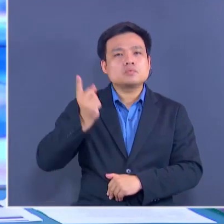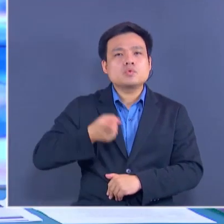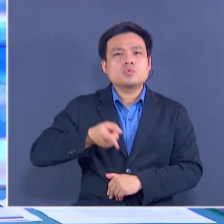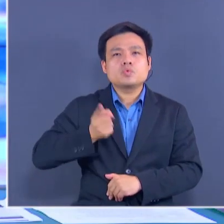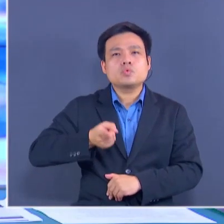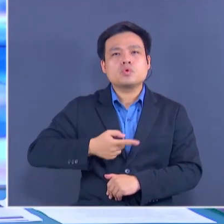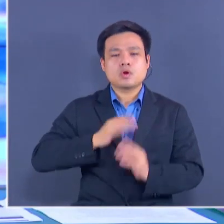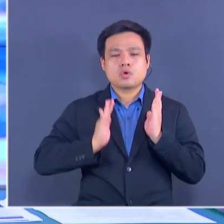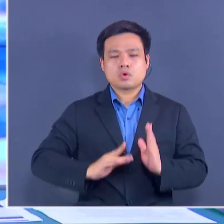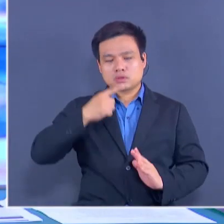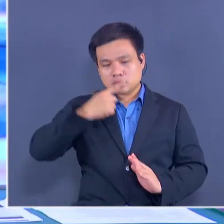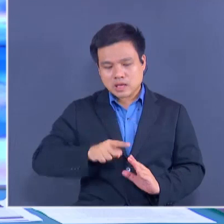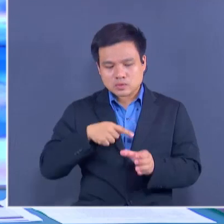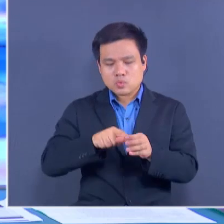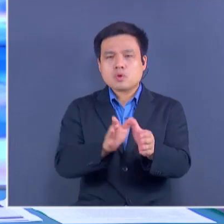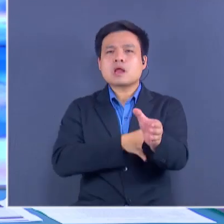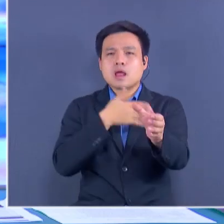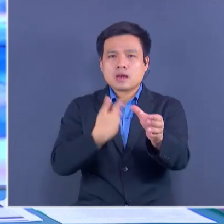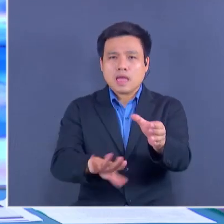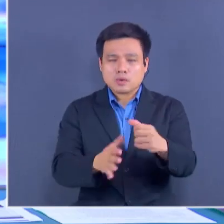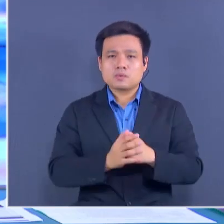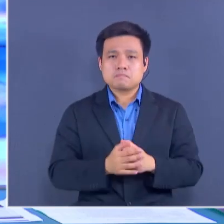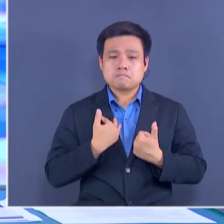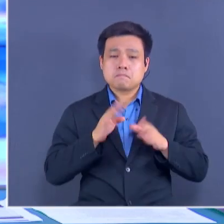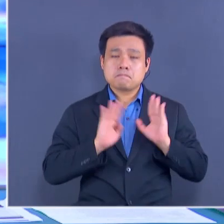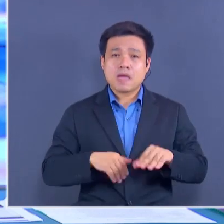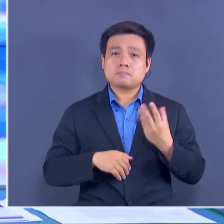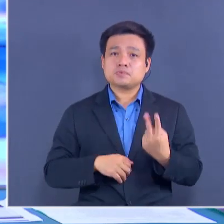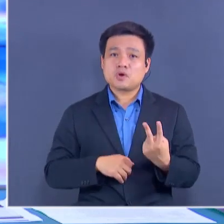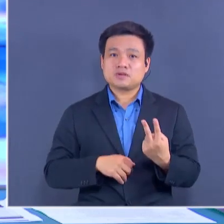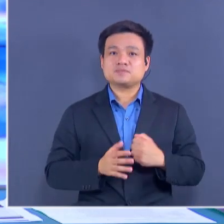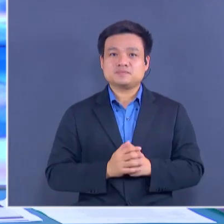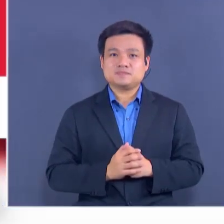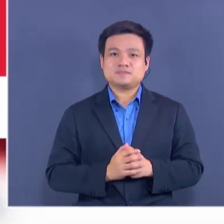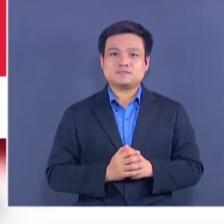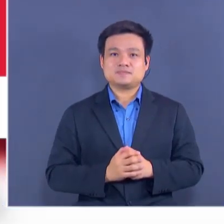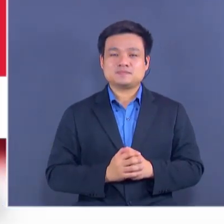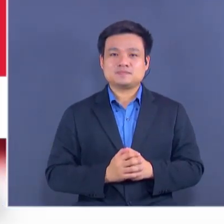มาอย่างยาวนานกับ 2สูตรครับที่ตอบโจทย์ทุกการบรรเทาครับ